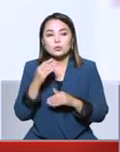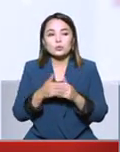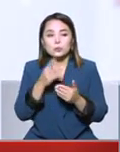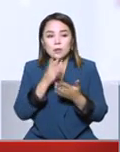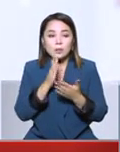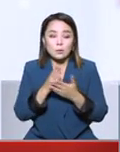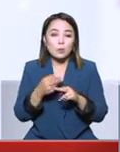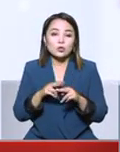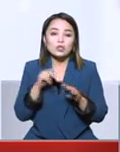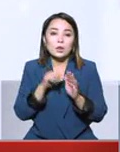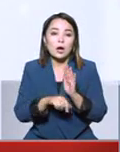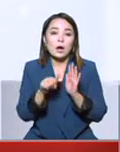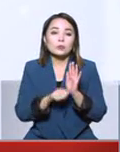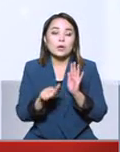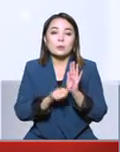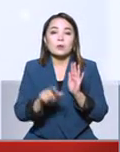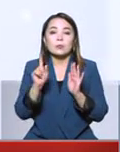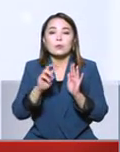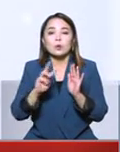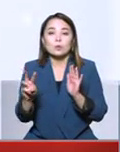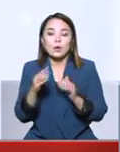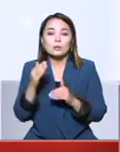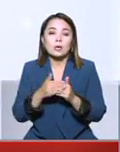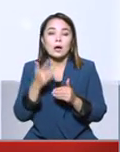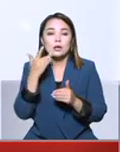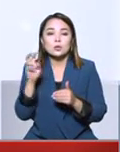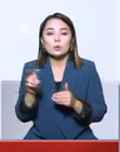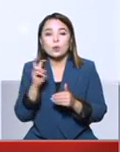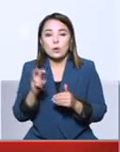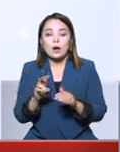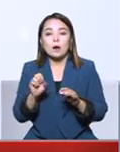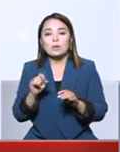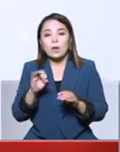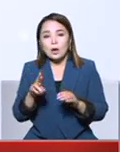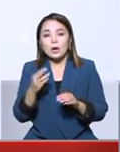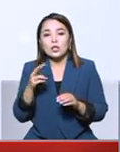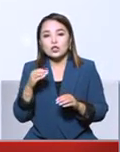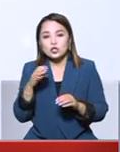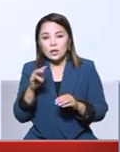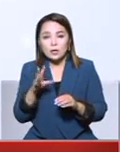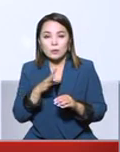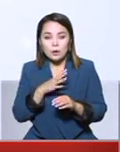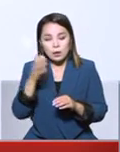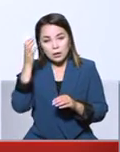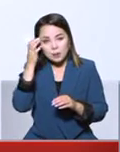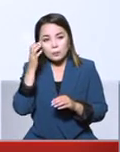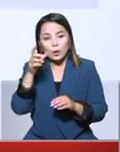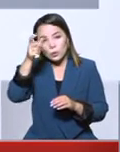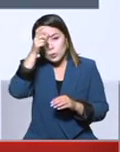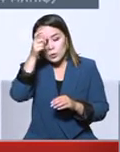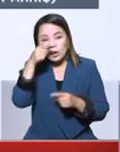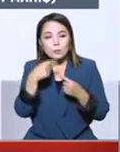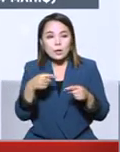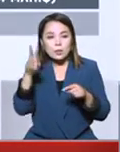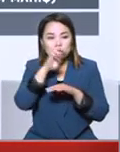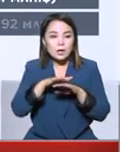жуықтады. Оның ішінде 661 миллионнан аса ақш доллары, Аустрия, Лихтенштейн, Біріккен араб әмірліктері, Түркия және тағы басқа